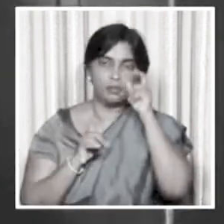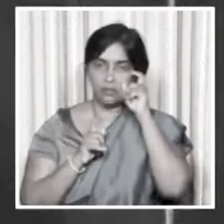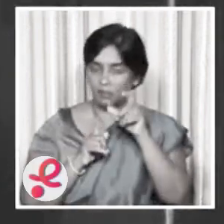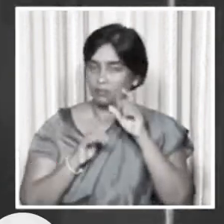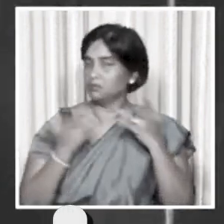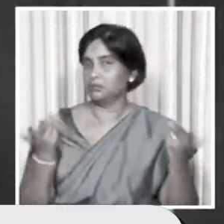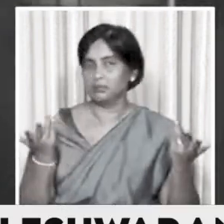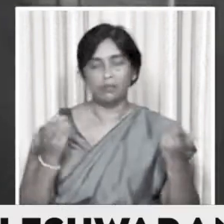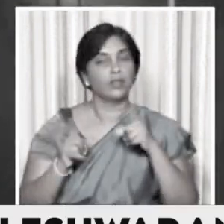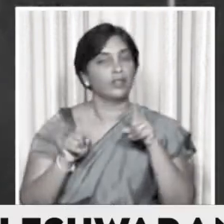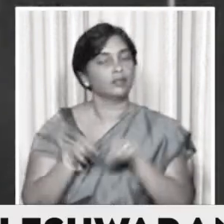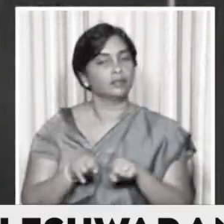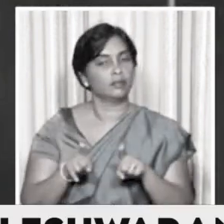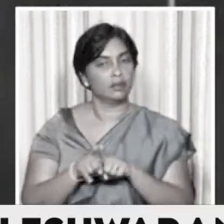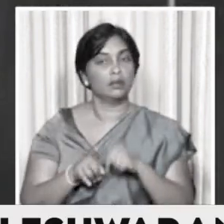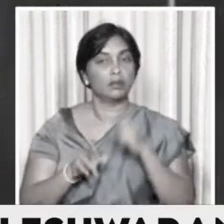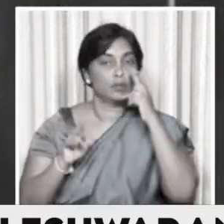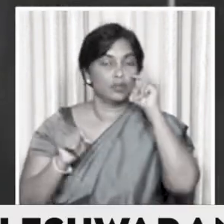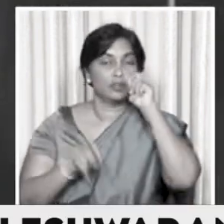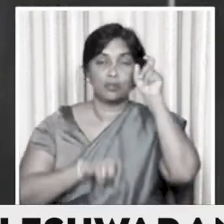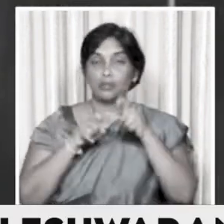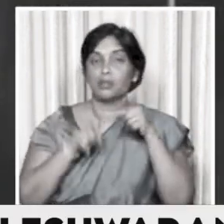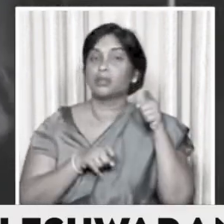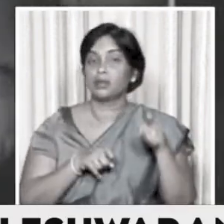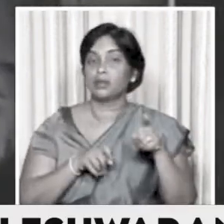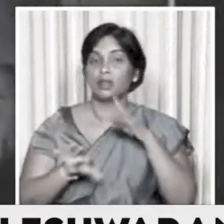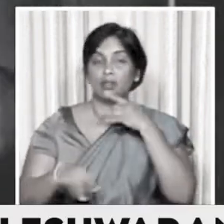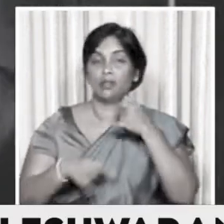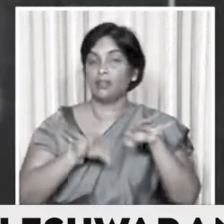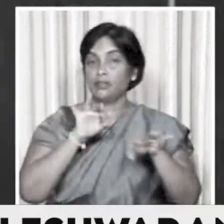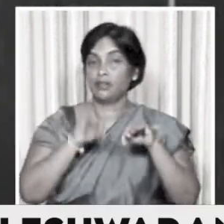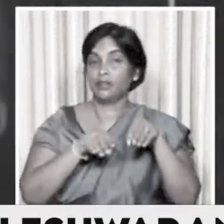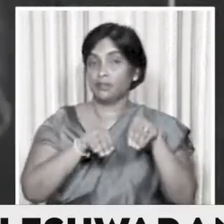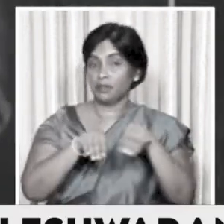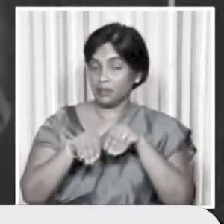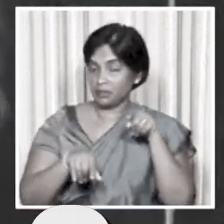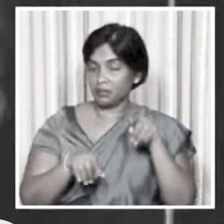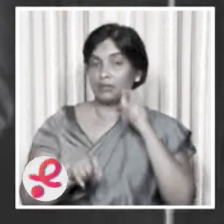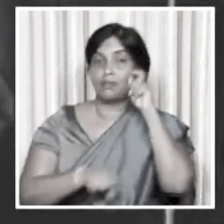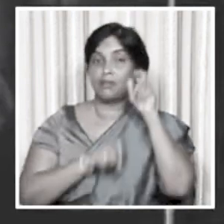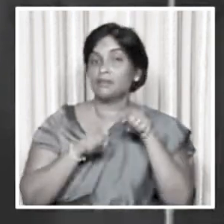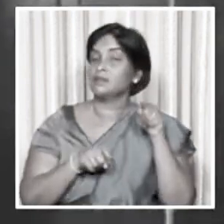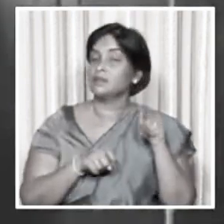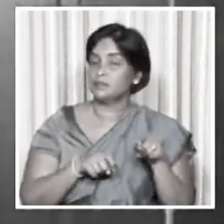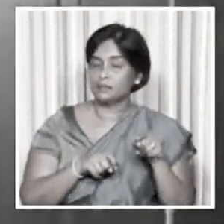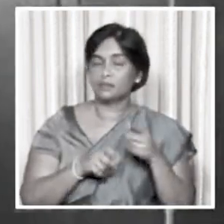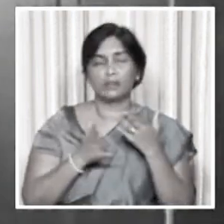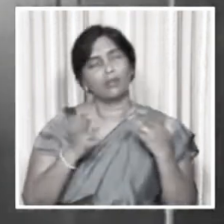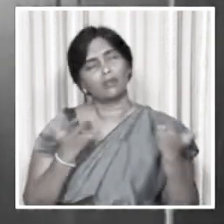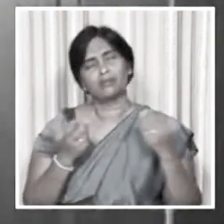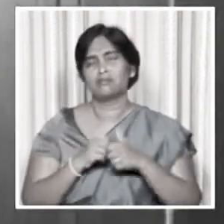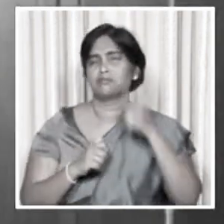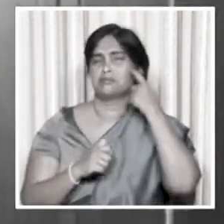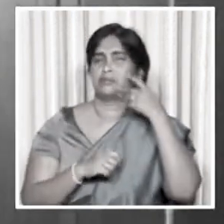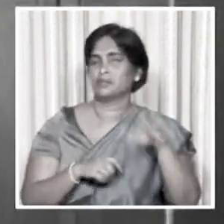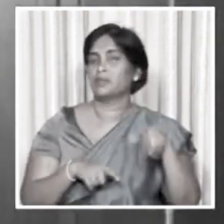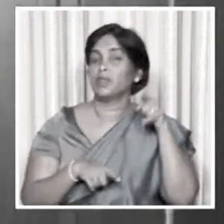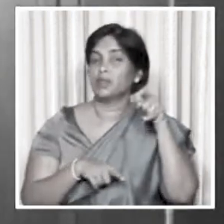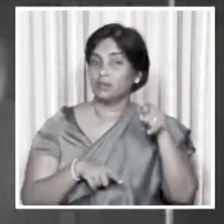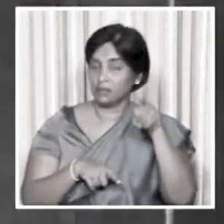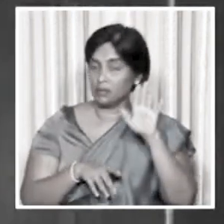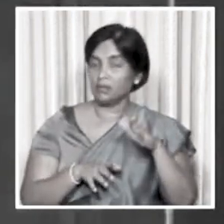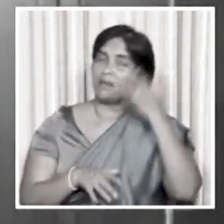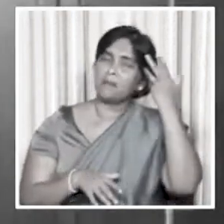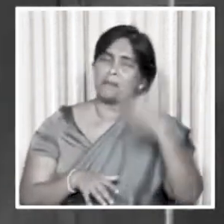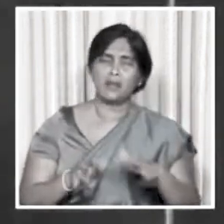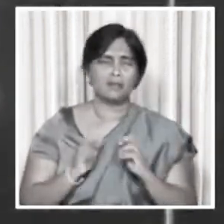தெரிகின்றது. மலையகத்திலே பெருந்தோட்டத்துறையிலே வாழுகின்ற மக்கள் வாழ்ந்தால் என்ன, செத்தால் என்ன, அவர்கள் செத்து மடிந்தால் என்ன,